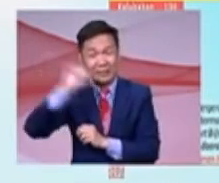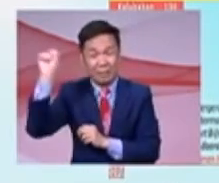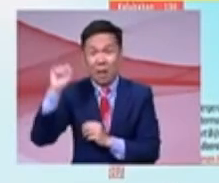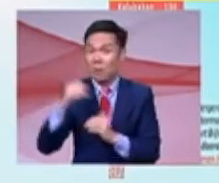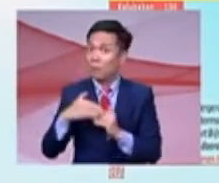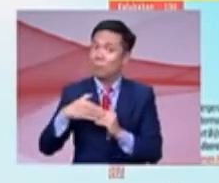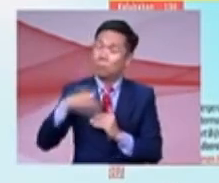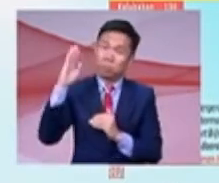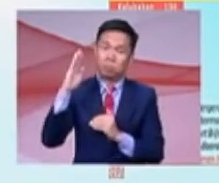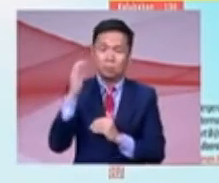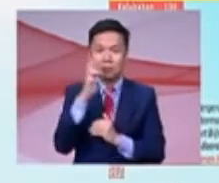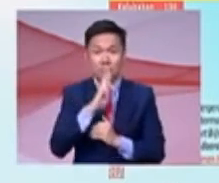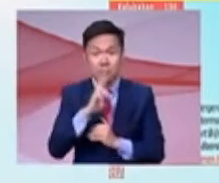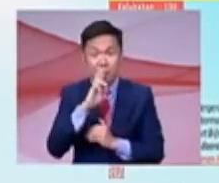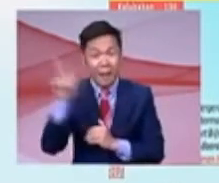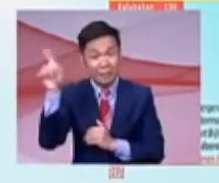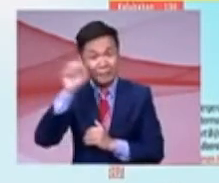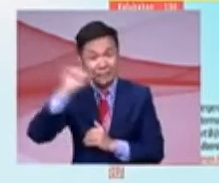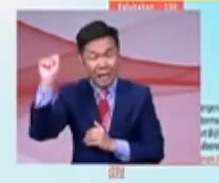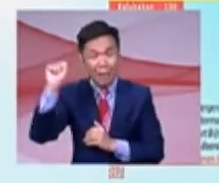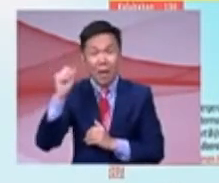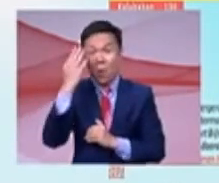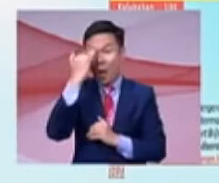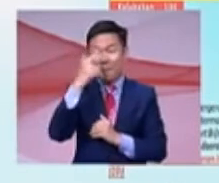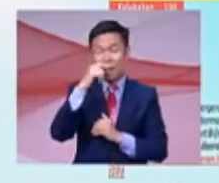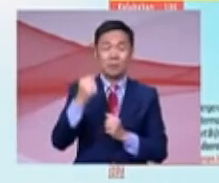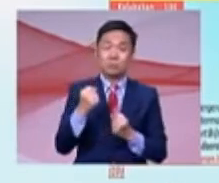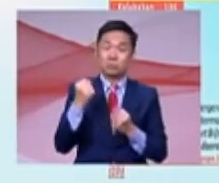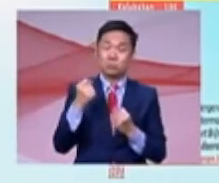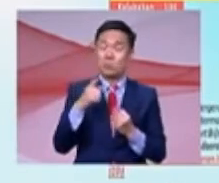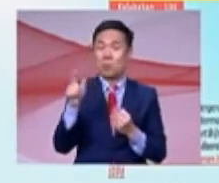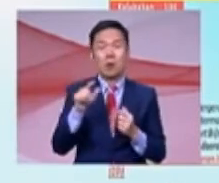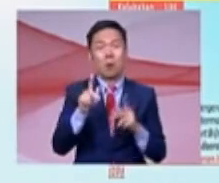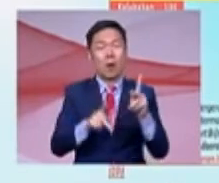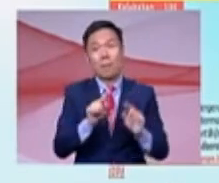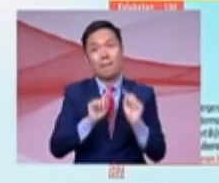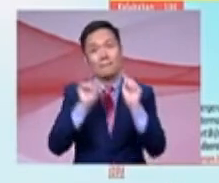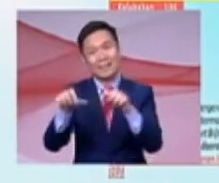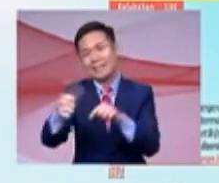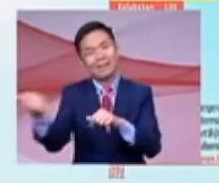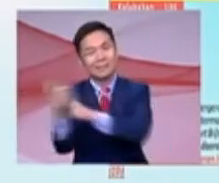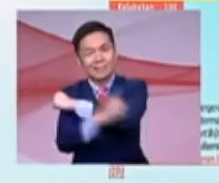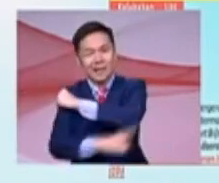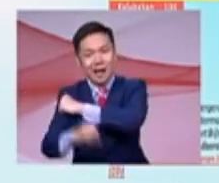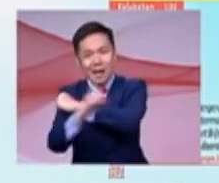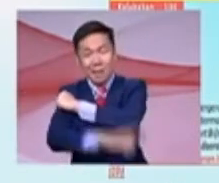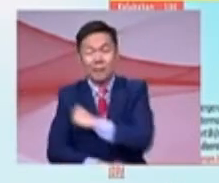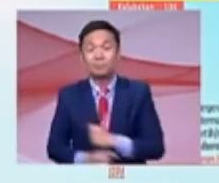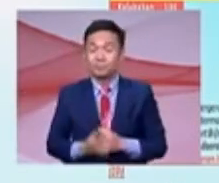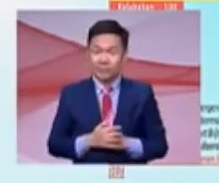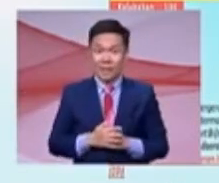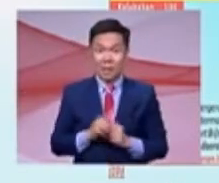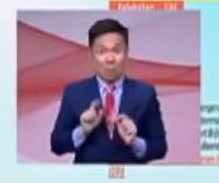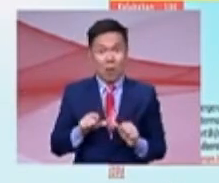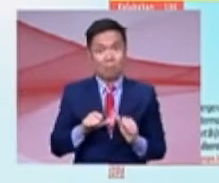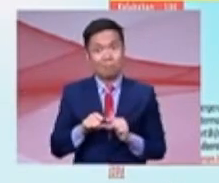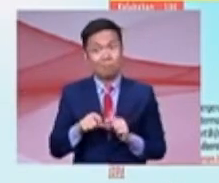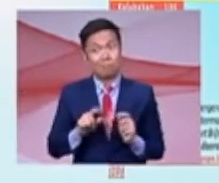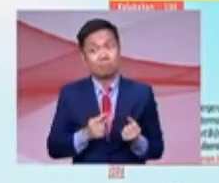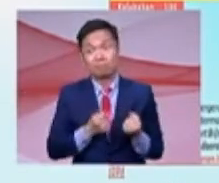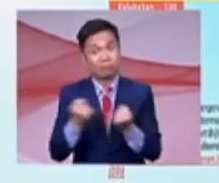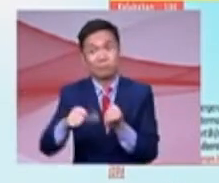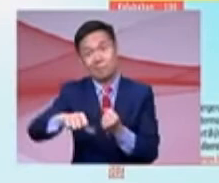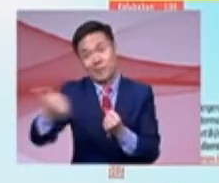zon merah apabila kita benarkan merentas daerah. Apabila kita benarkan merentas daerah pada